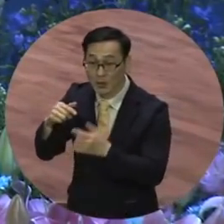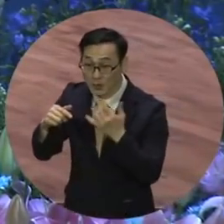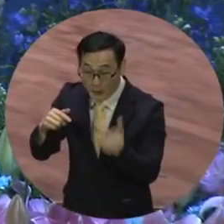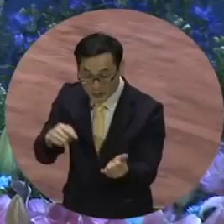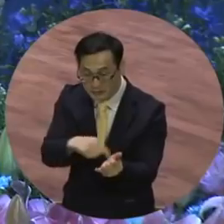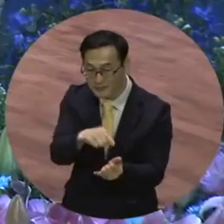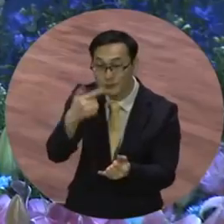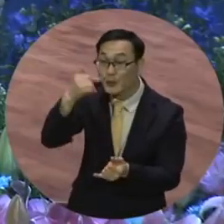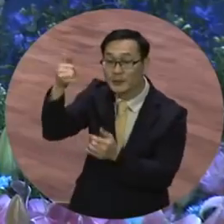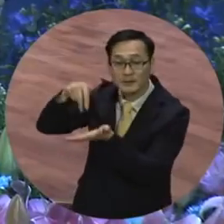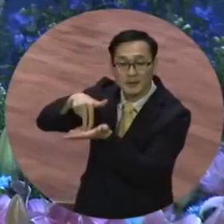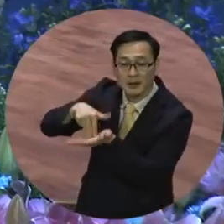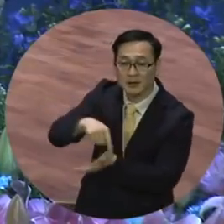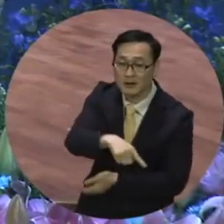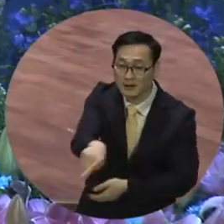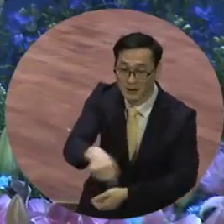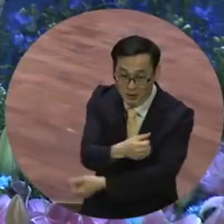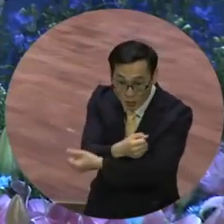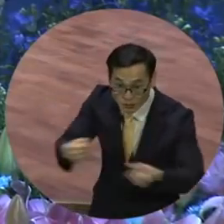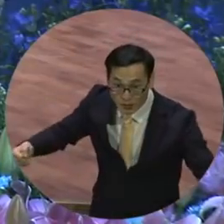꼴통이라도 남이 뭘 하든지.